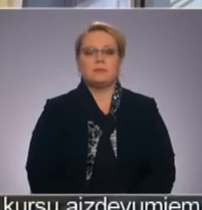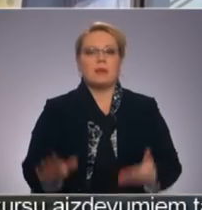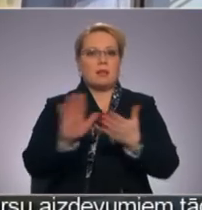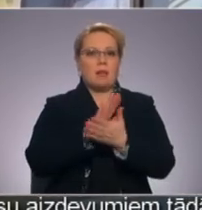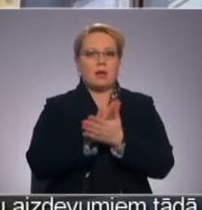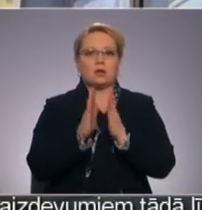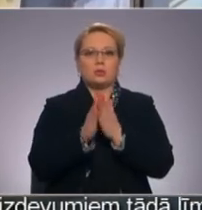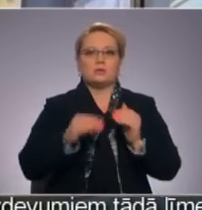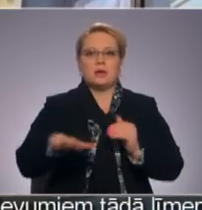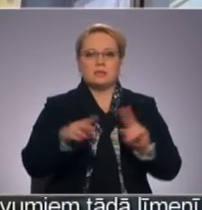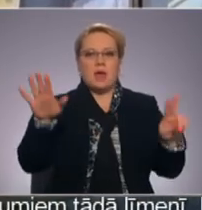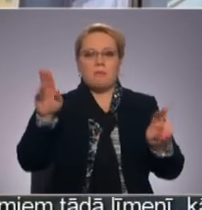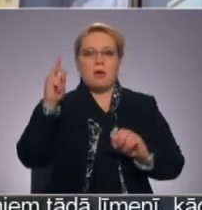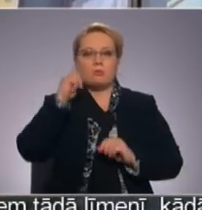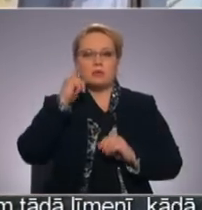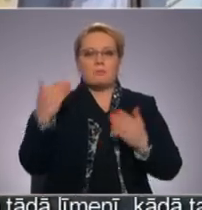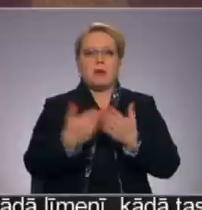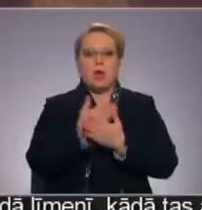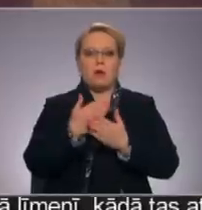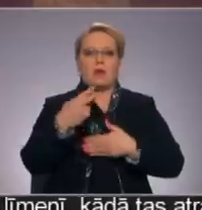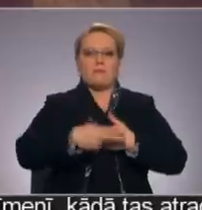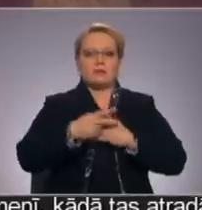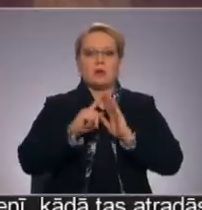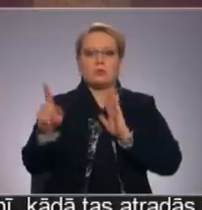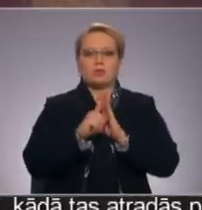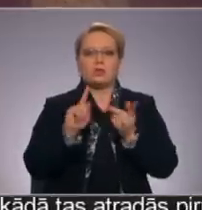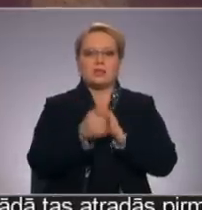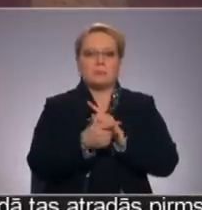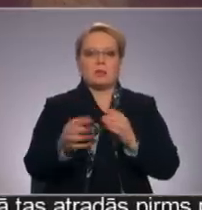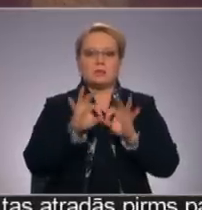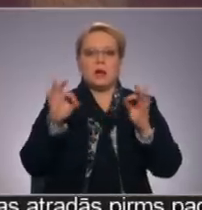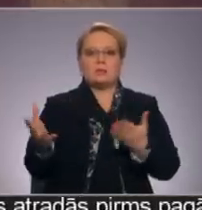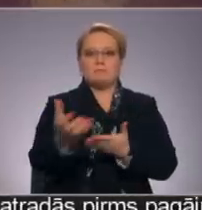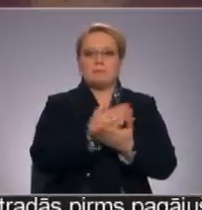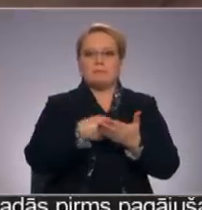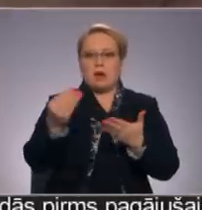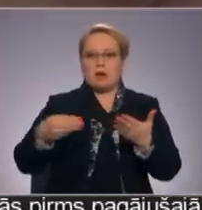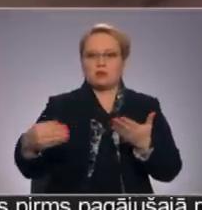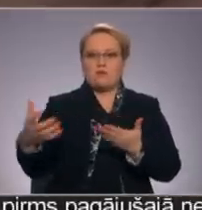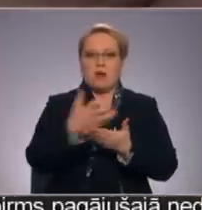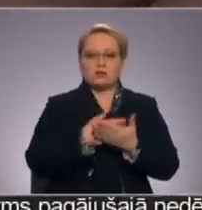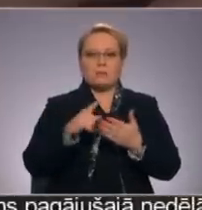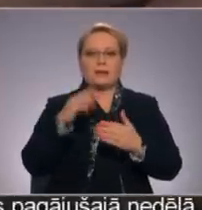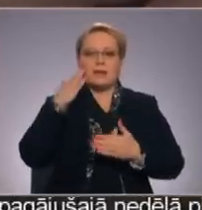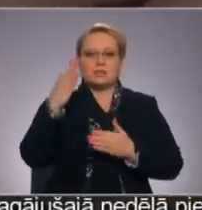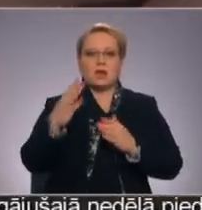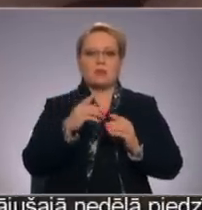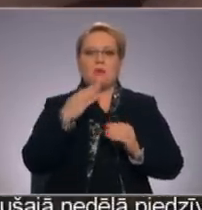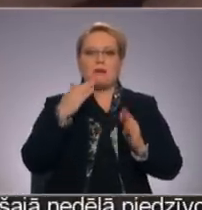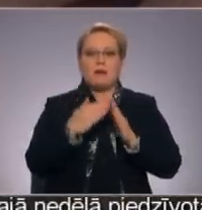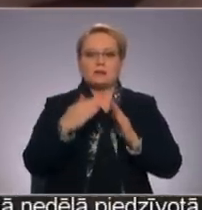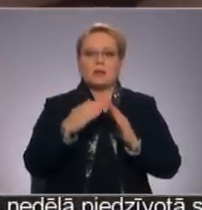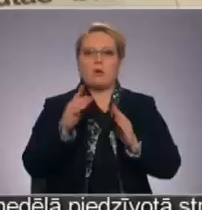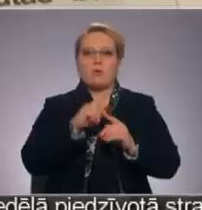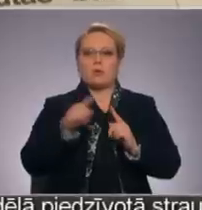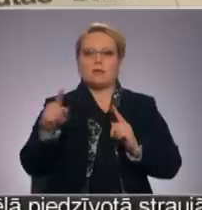Laikraksts Lūdzas zeme uzzinot par jaunajām vilciena kursēšanas izmaiņām uzsāka parakstu vākšanas akciju pret ieceri vilciena maršrutu posmā no Rēzeknes